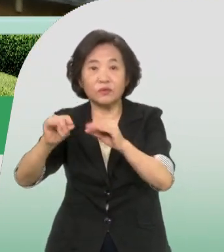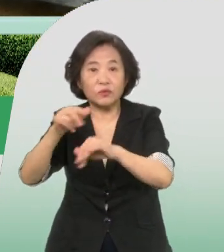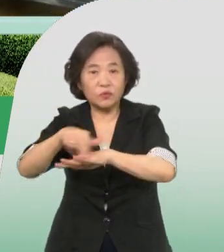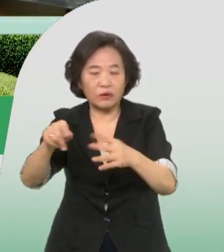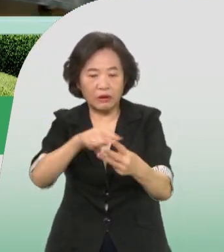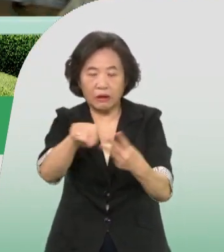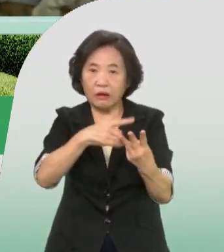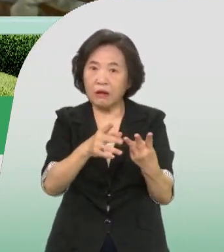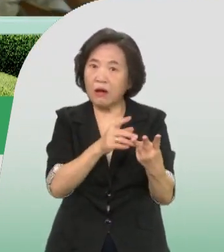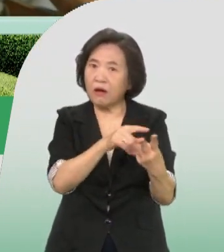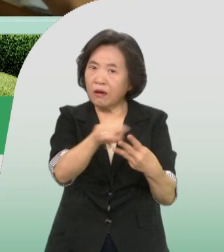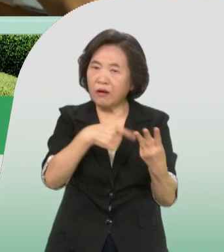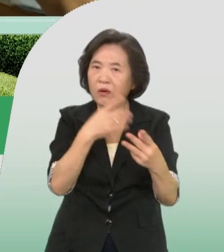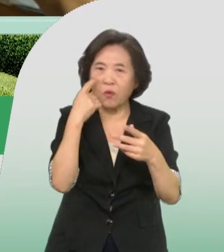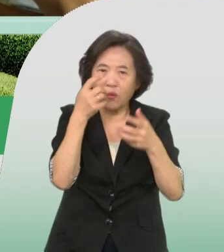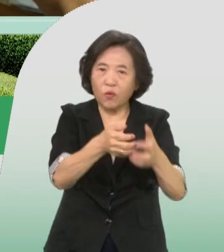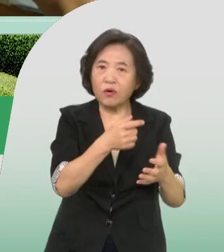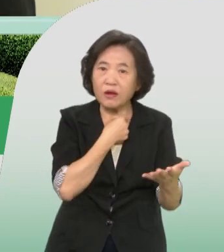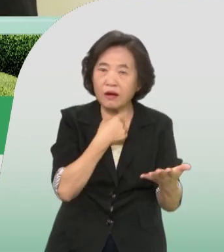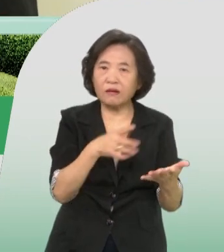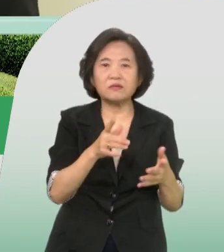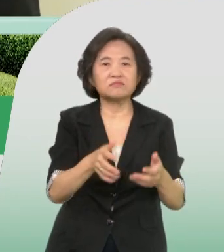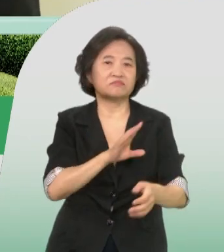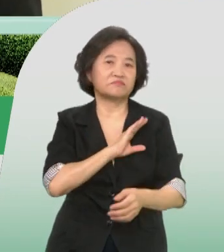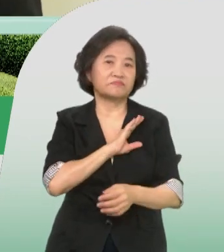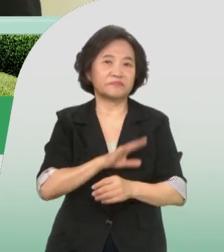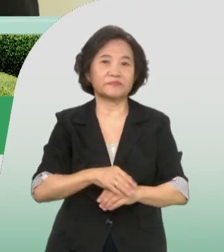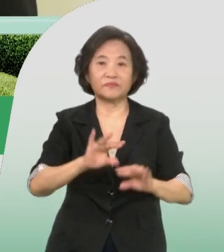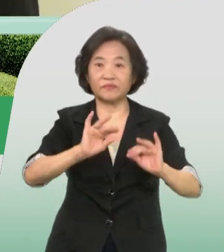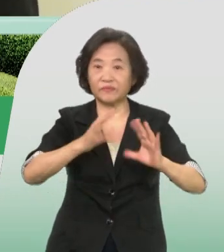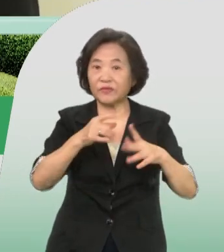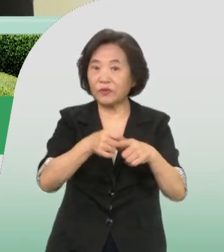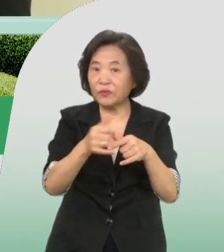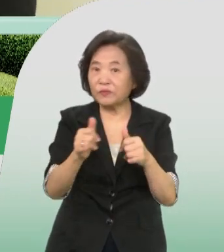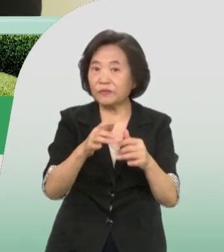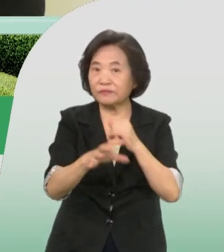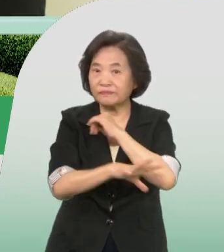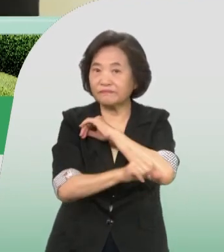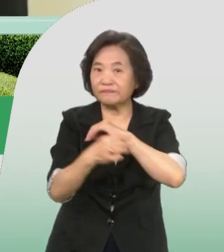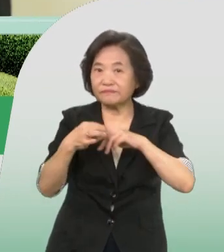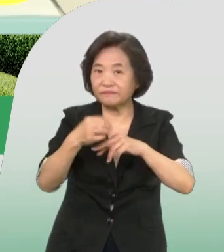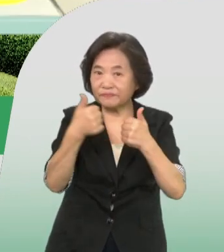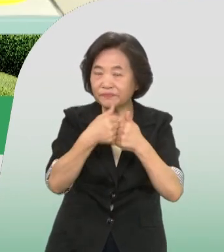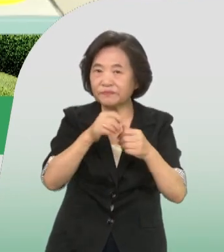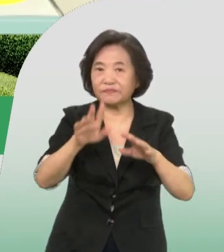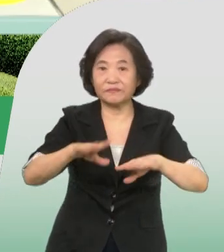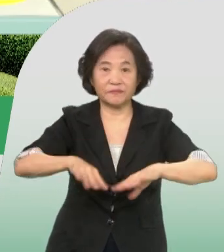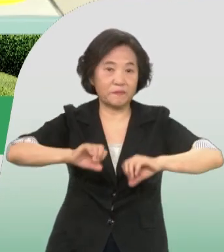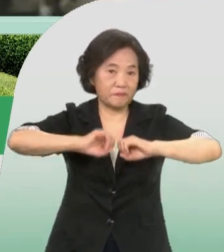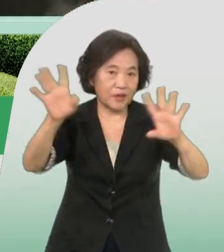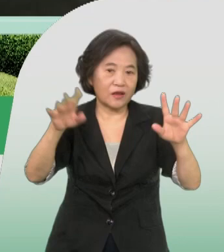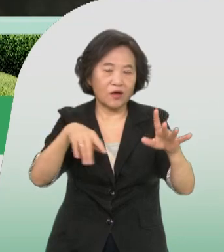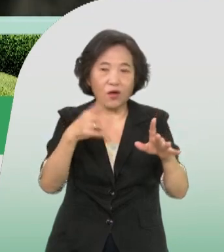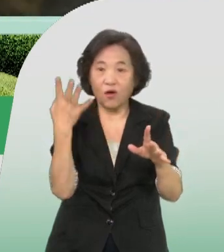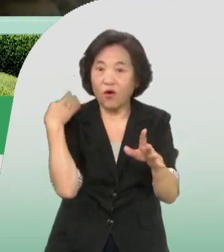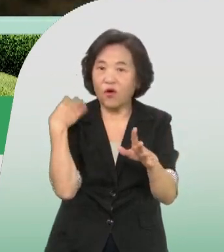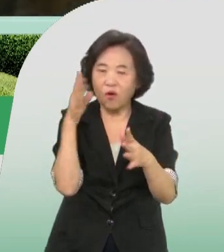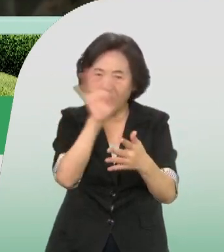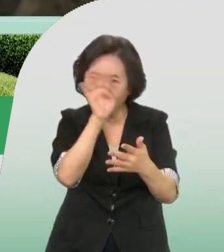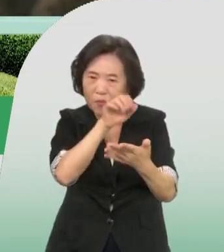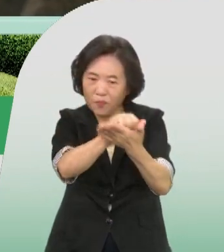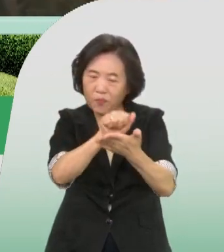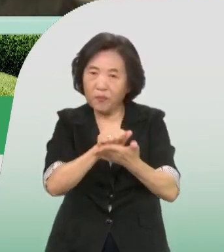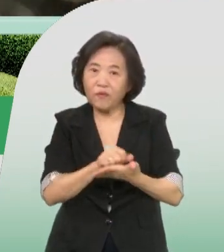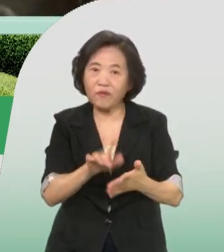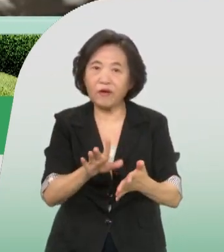土规划了每黑夜下一旦重要的课题。对呀，推求公民的经费今年还发表了一份调查